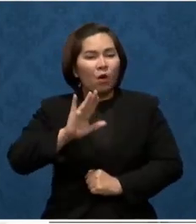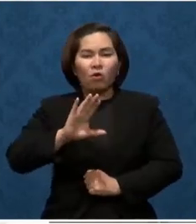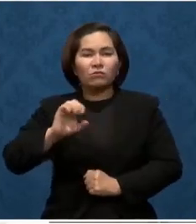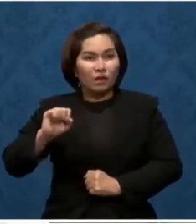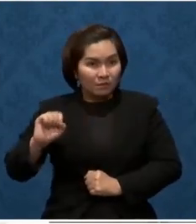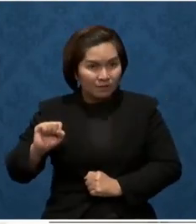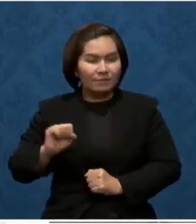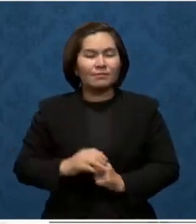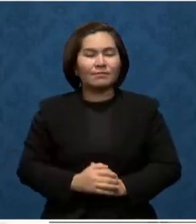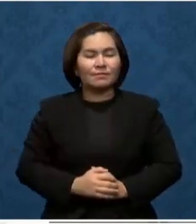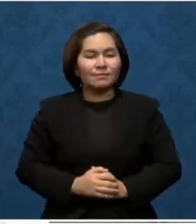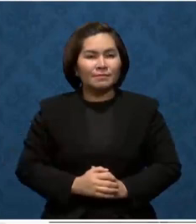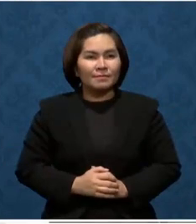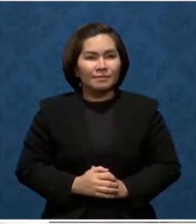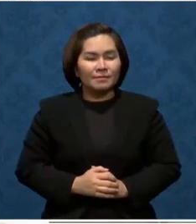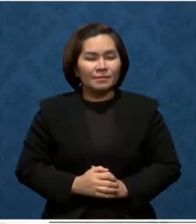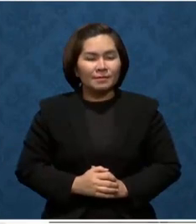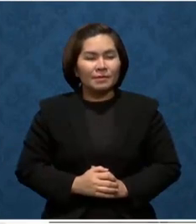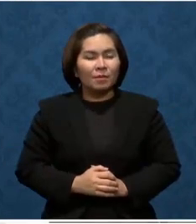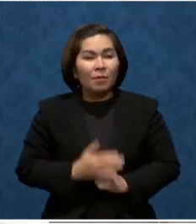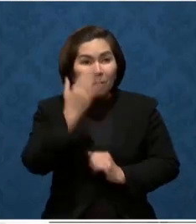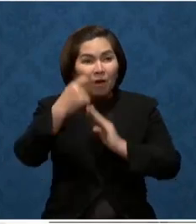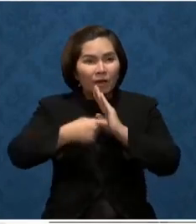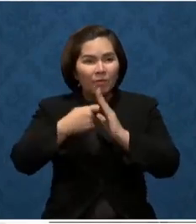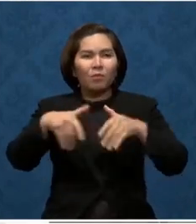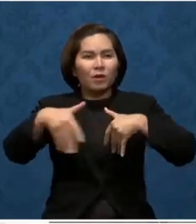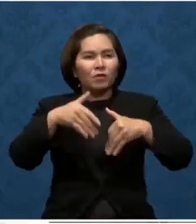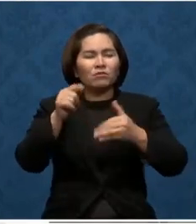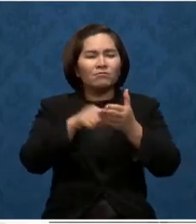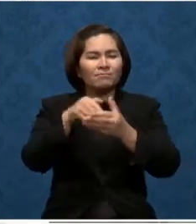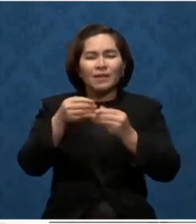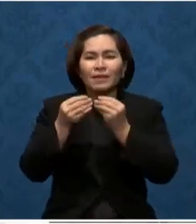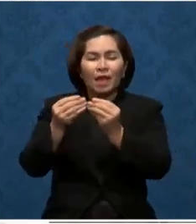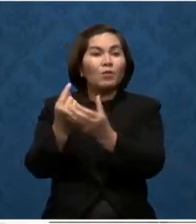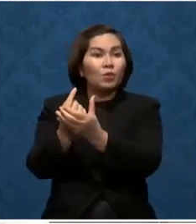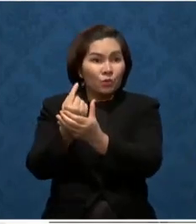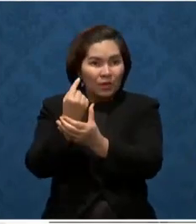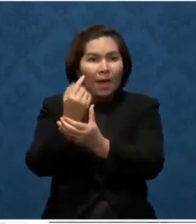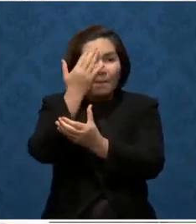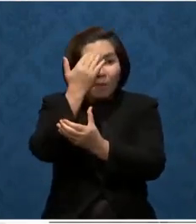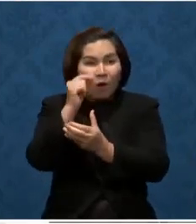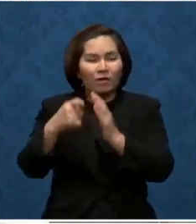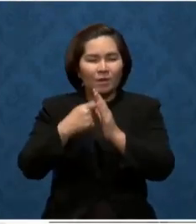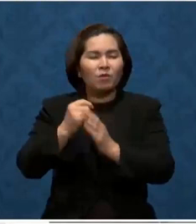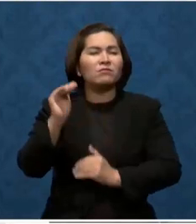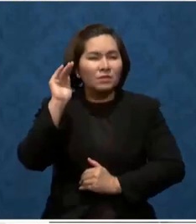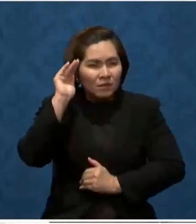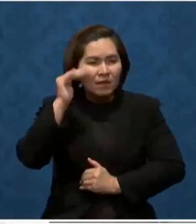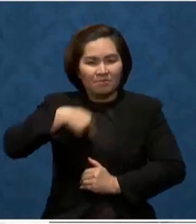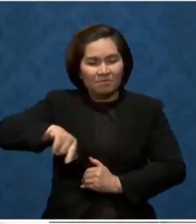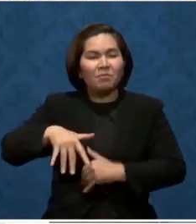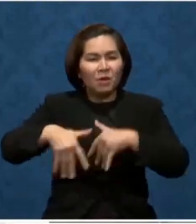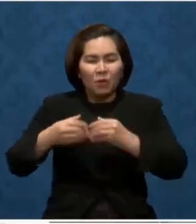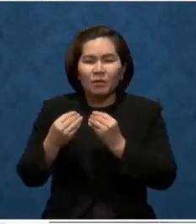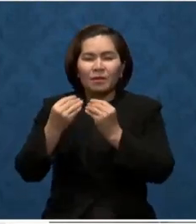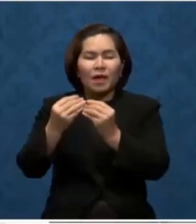ราษฎรที่เป็นตัวแทนของประชาชนเพื่อสะท้อนให้เห็นถึงความไว้ใจของประชาชน